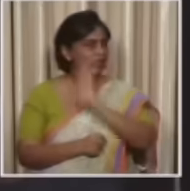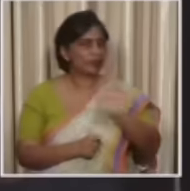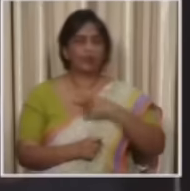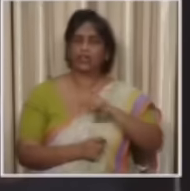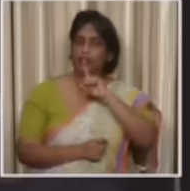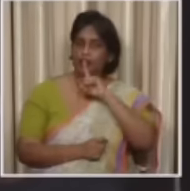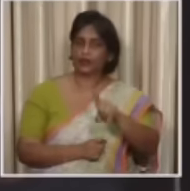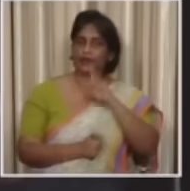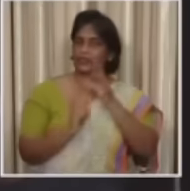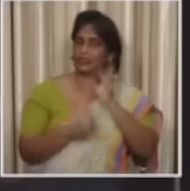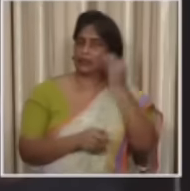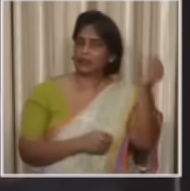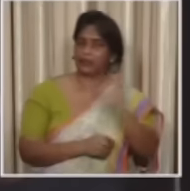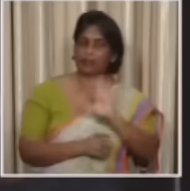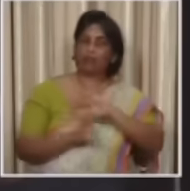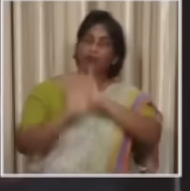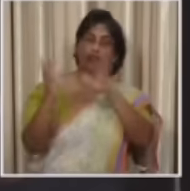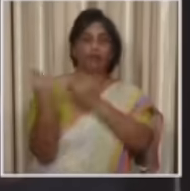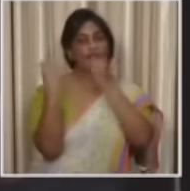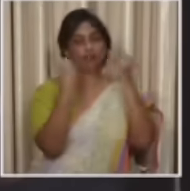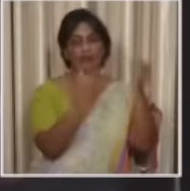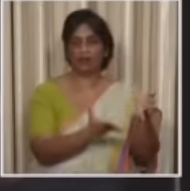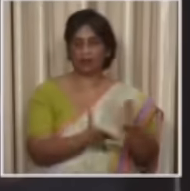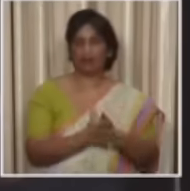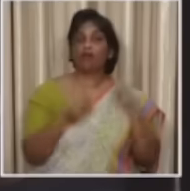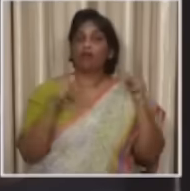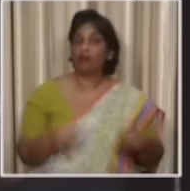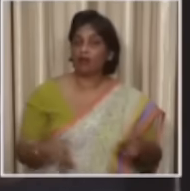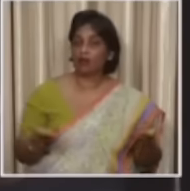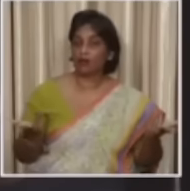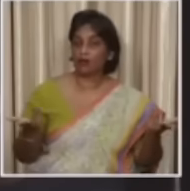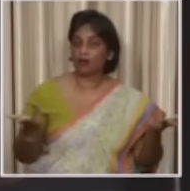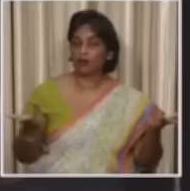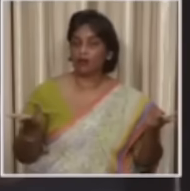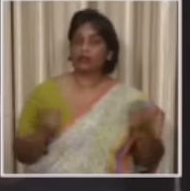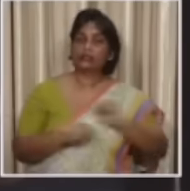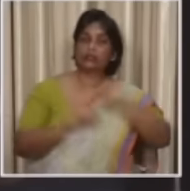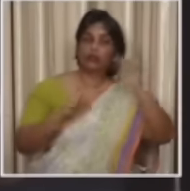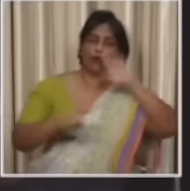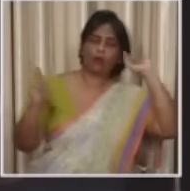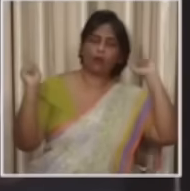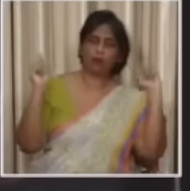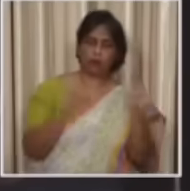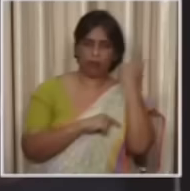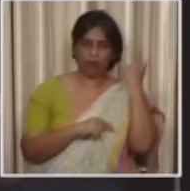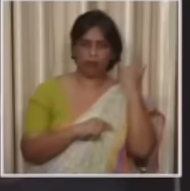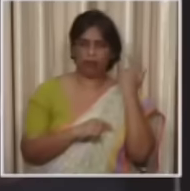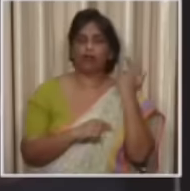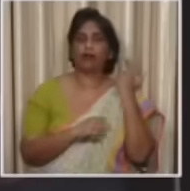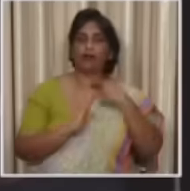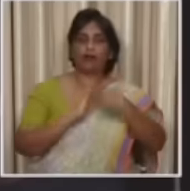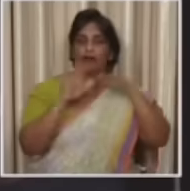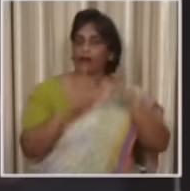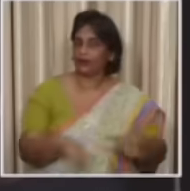අපේක්ෂකම්. මේ ඉන්න අය දුන්නා. මොකද උනේ? කැරල් එනකොට පැනලා දිව්වා. රටේ